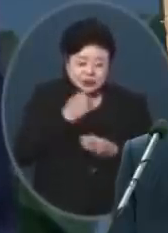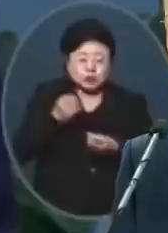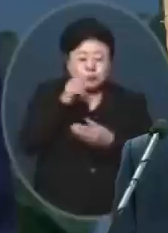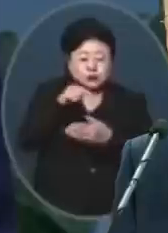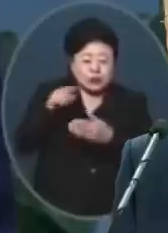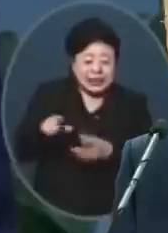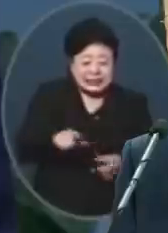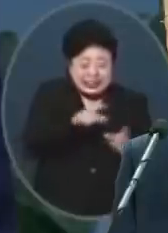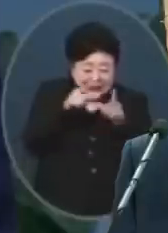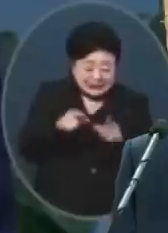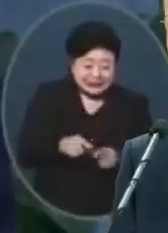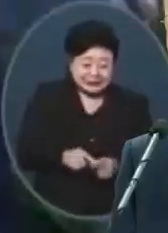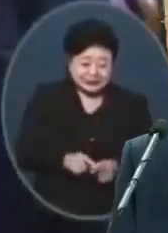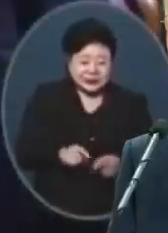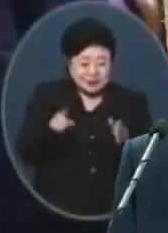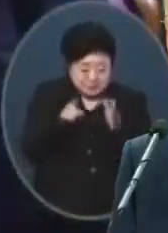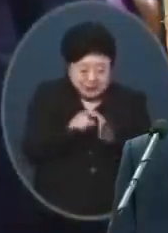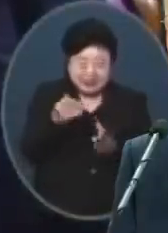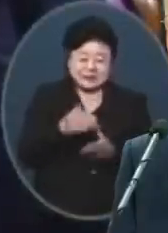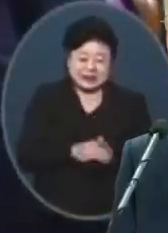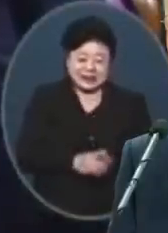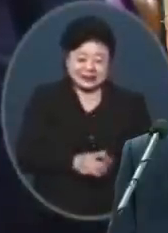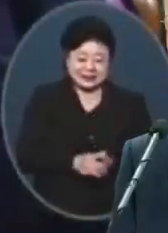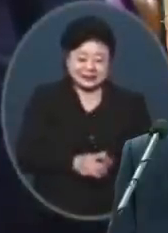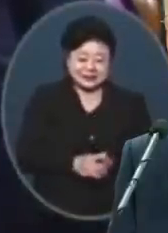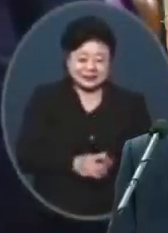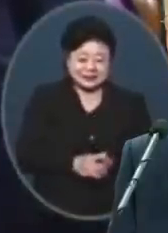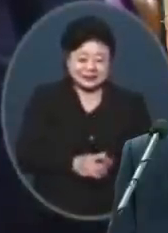축복 속에 살게 된다는 것을 믿어야 되겠습니까